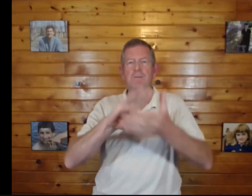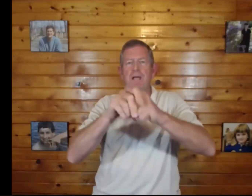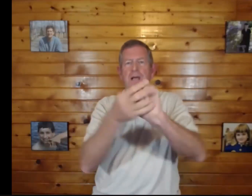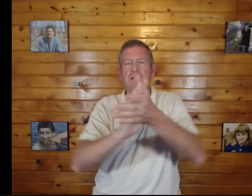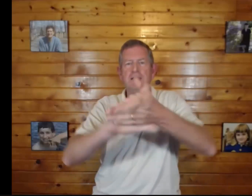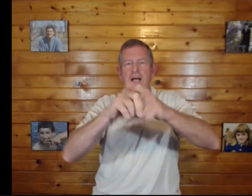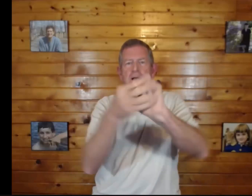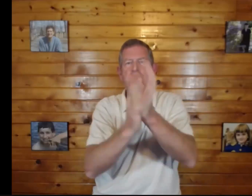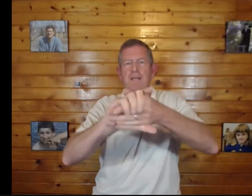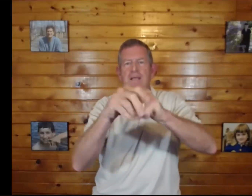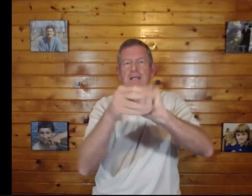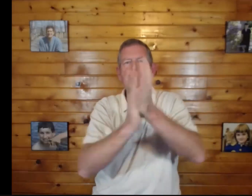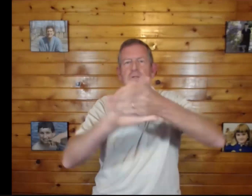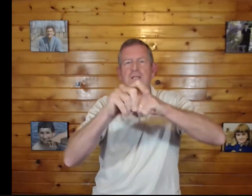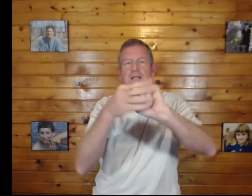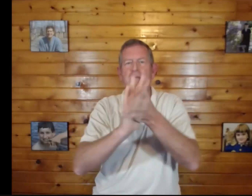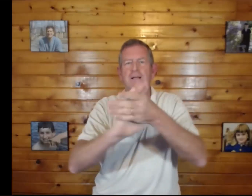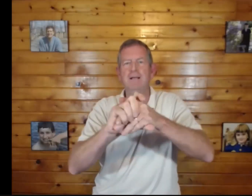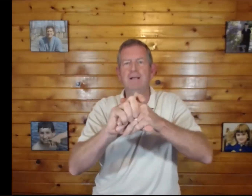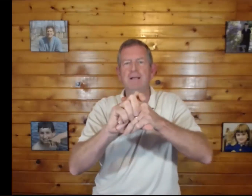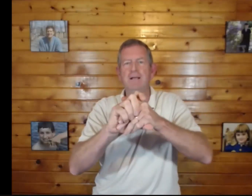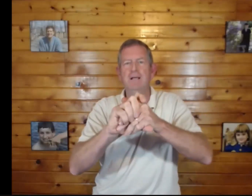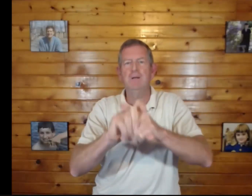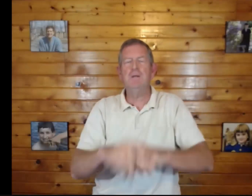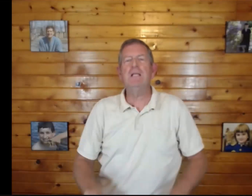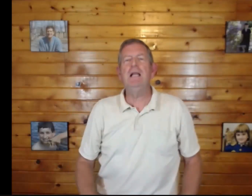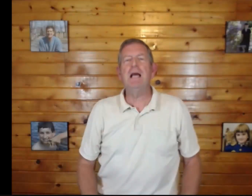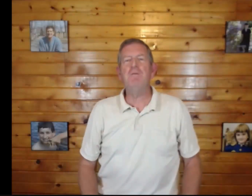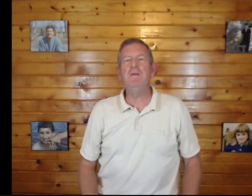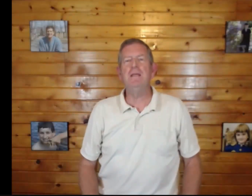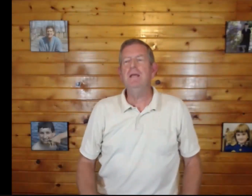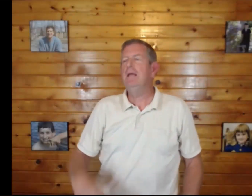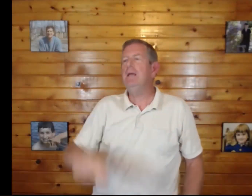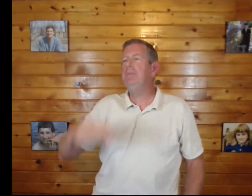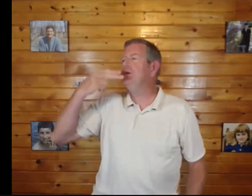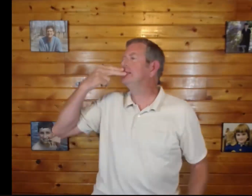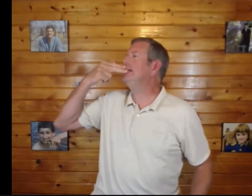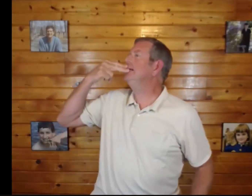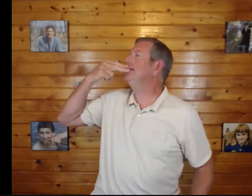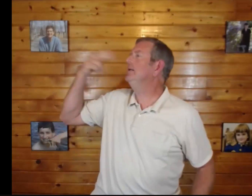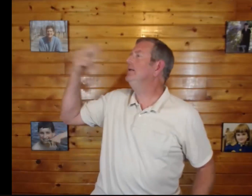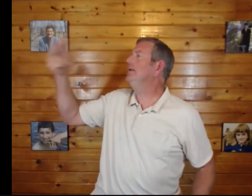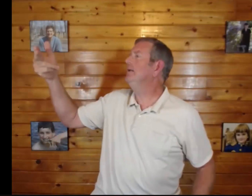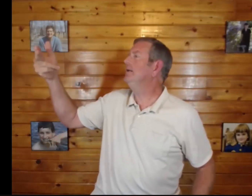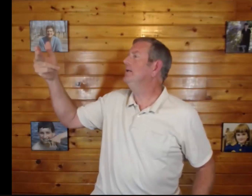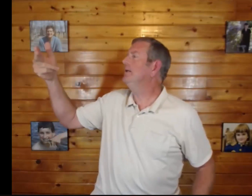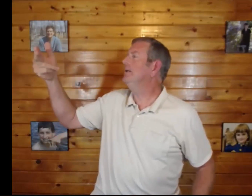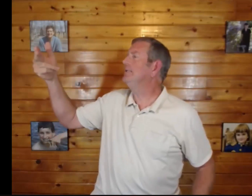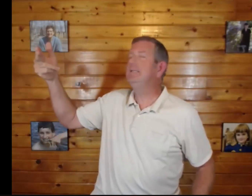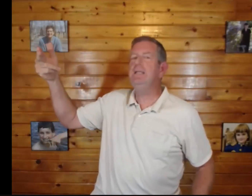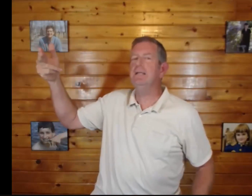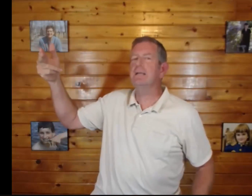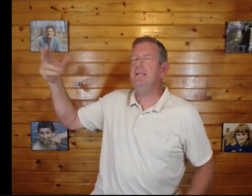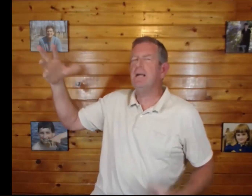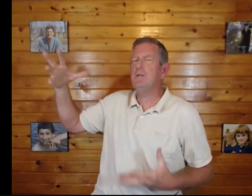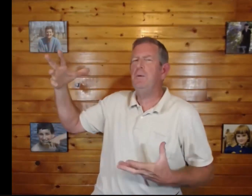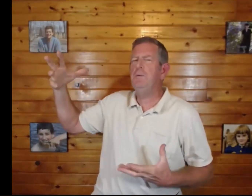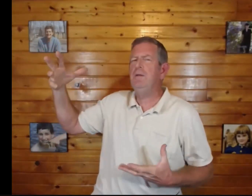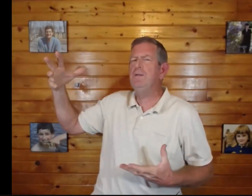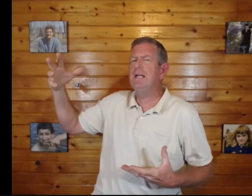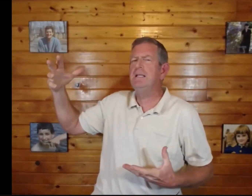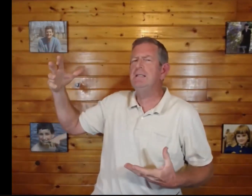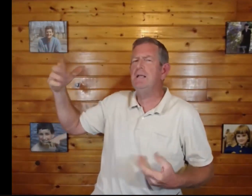Écouter, c'est bien. Et ça? Qu'est-ce que c'est que ça? Oui, c'est laver. Et puis ça? Dire. Dire est un